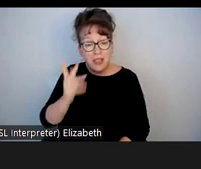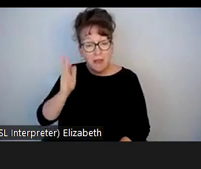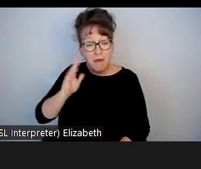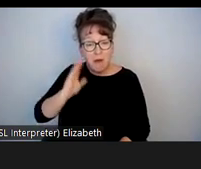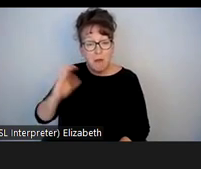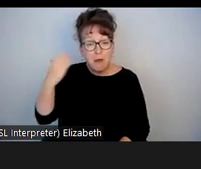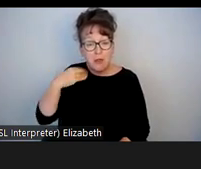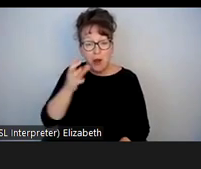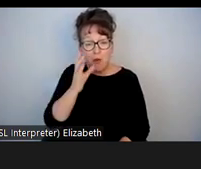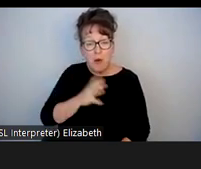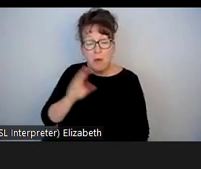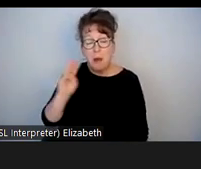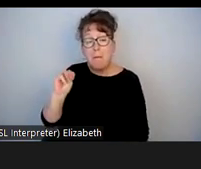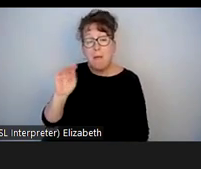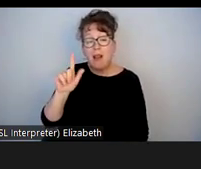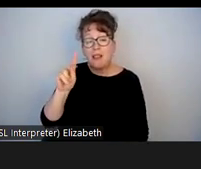thấy